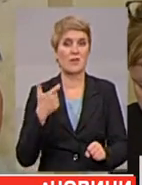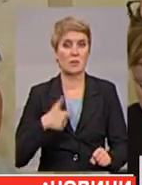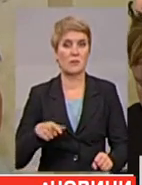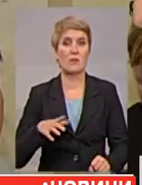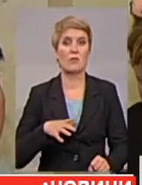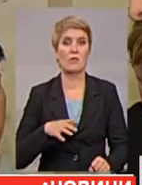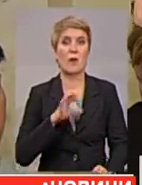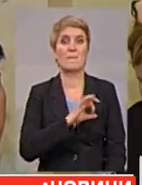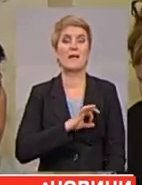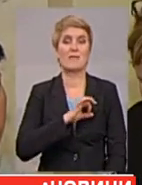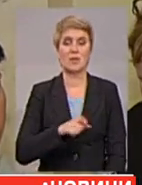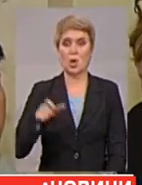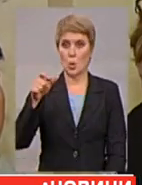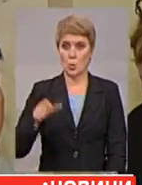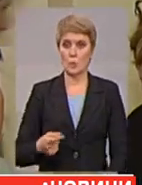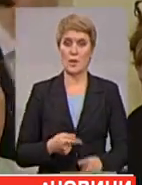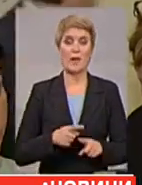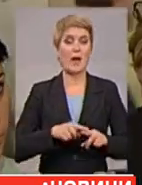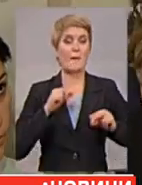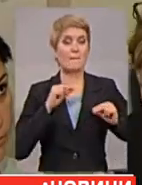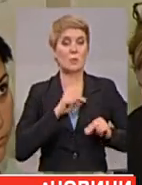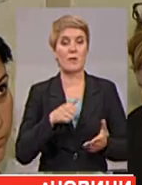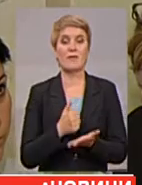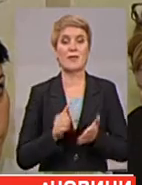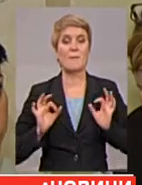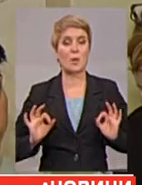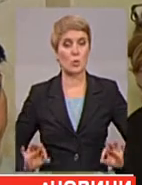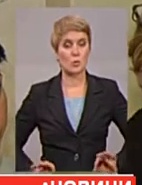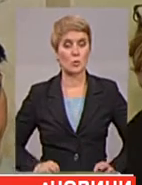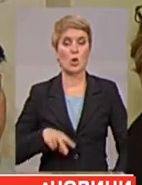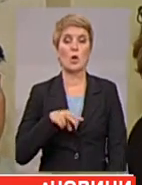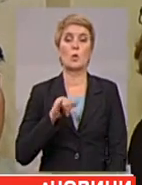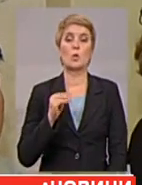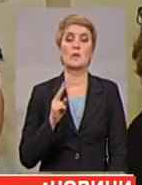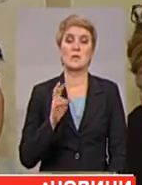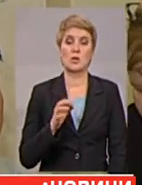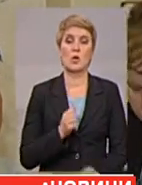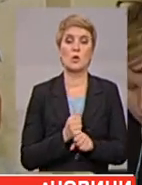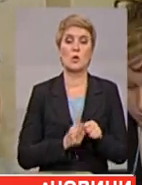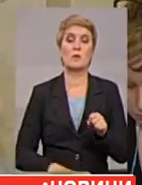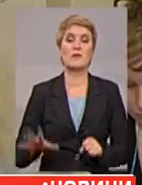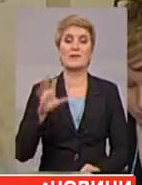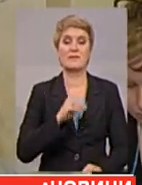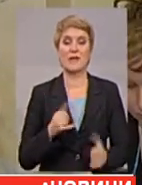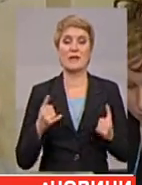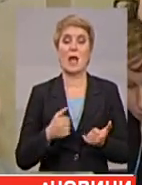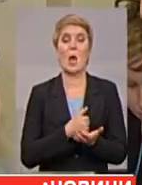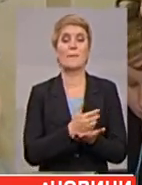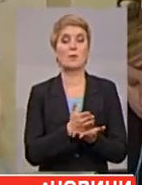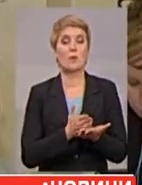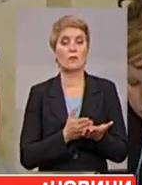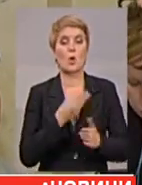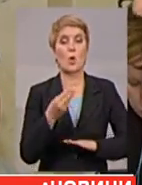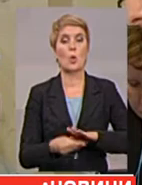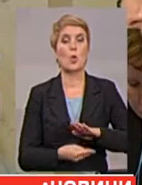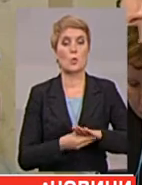був правник, людина, яка працювала в генпрокуратурі. Луценко робить все для обслуговування